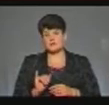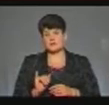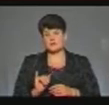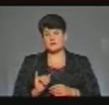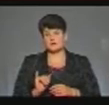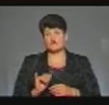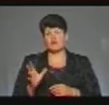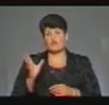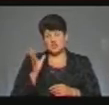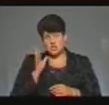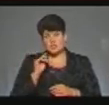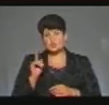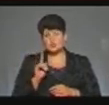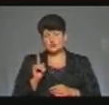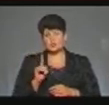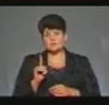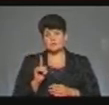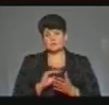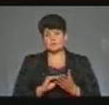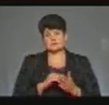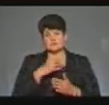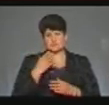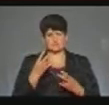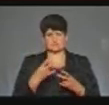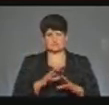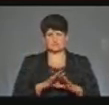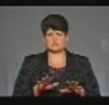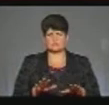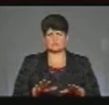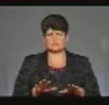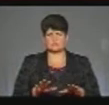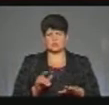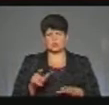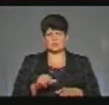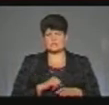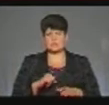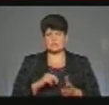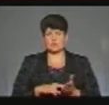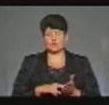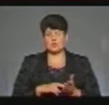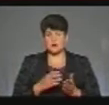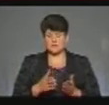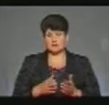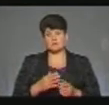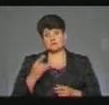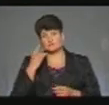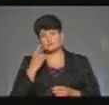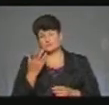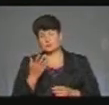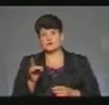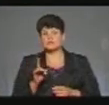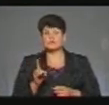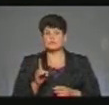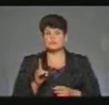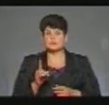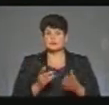класично вважалося, що записувати надто багато не треба, тому що зараз люди самі боялися записувати. Існувала думка,